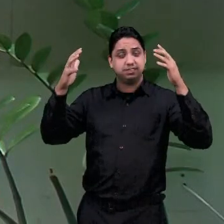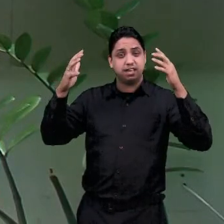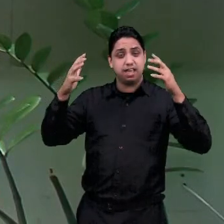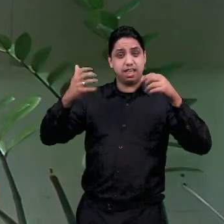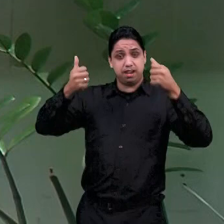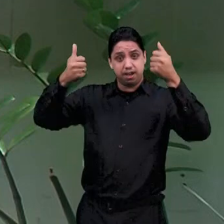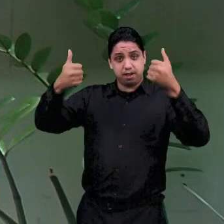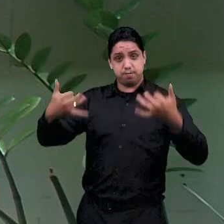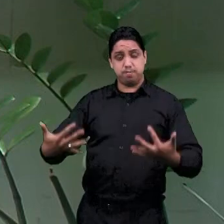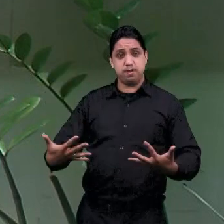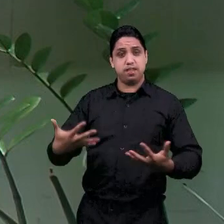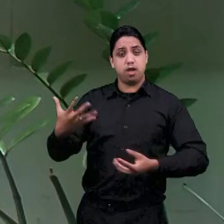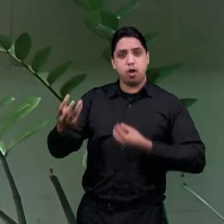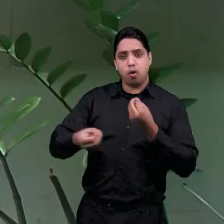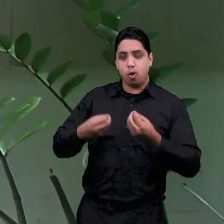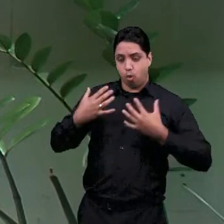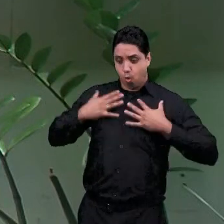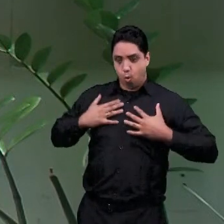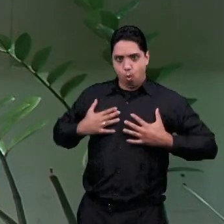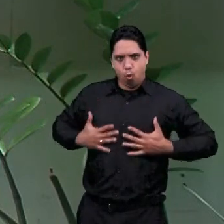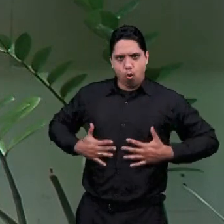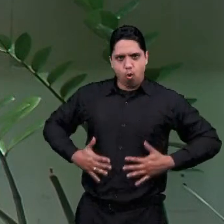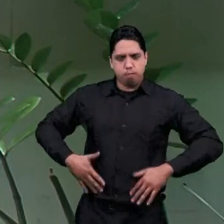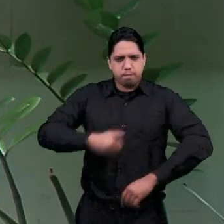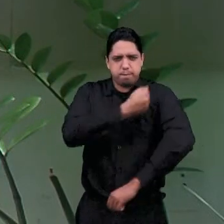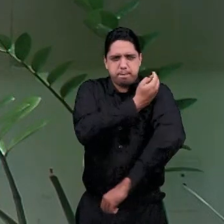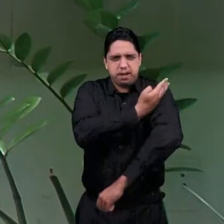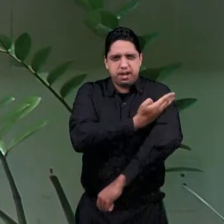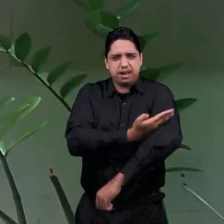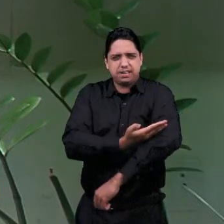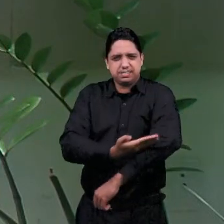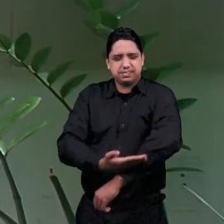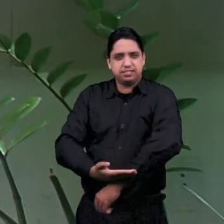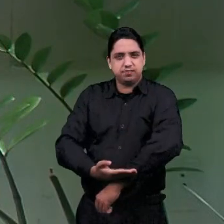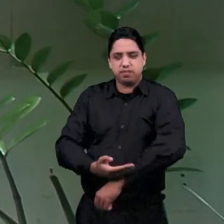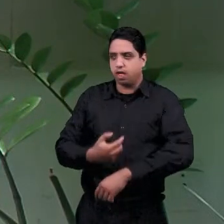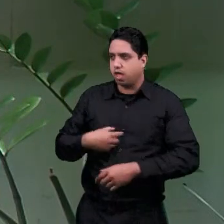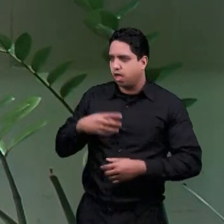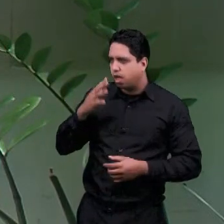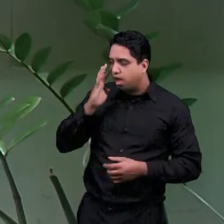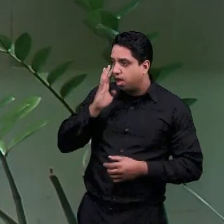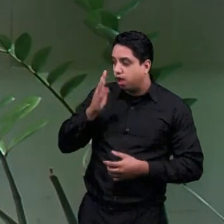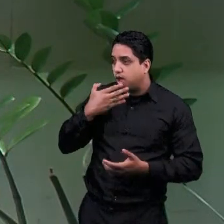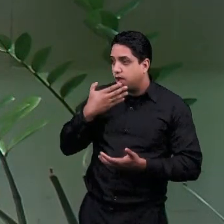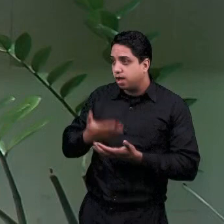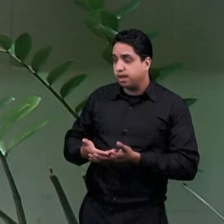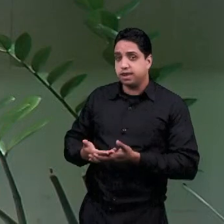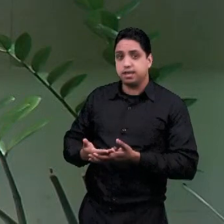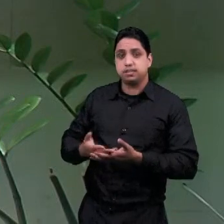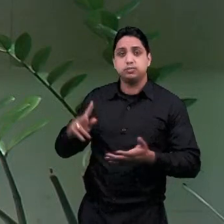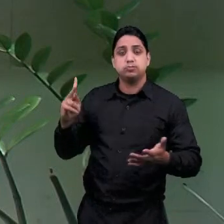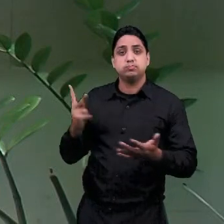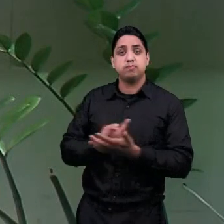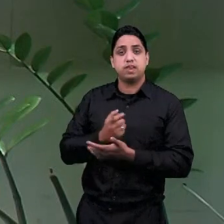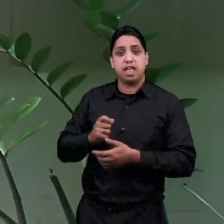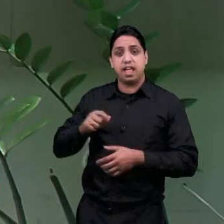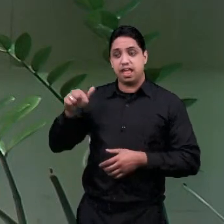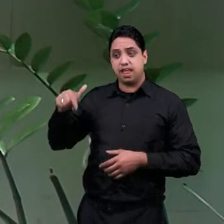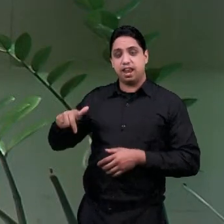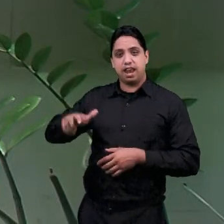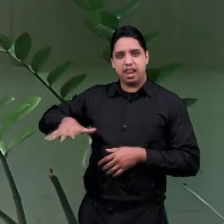décrit les habits blancs. Et l'enfant était impressionné. Et elle était dans le